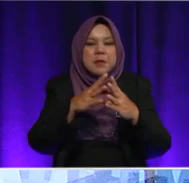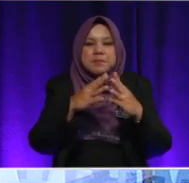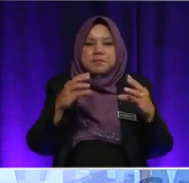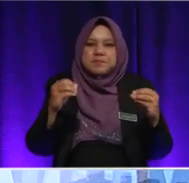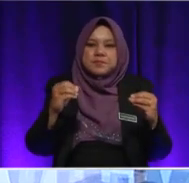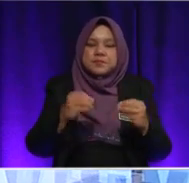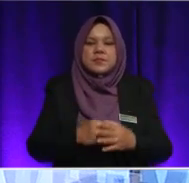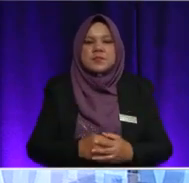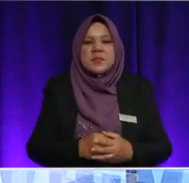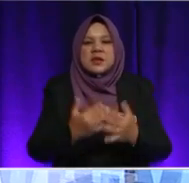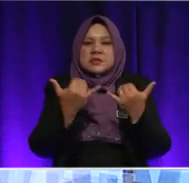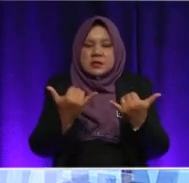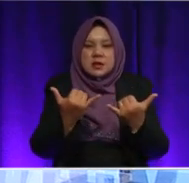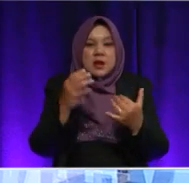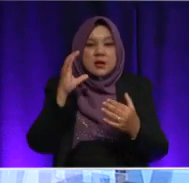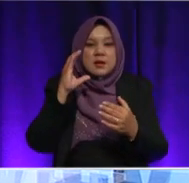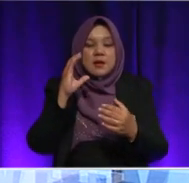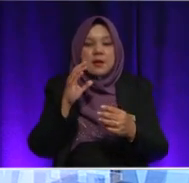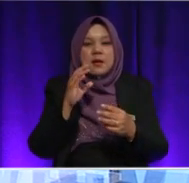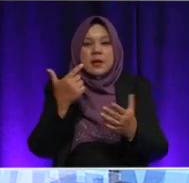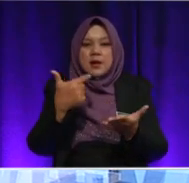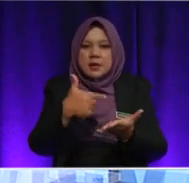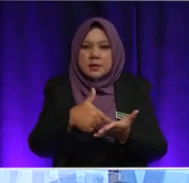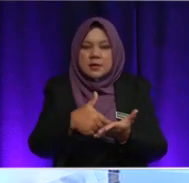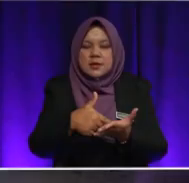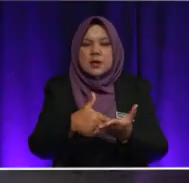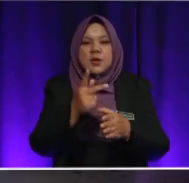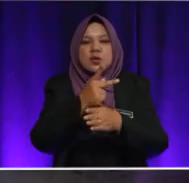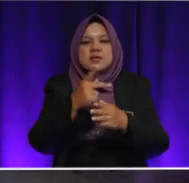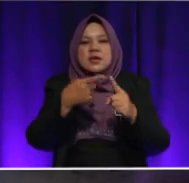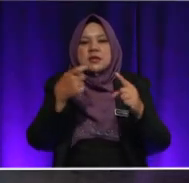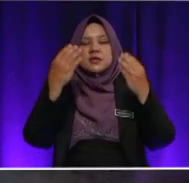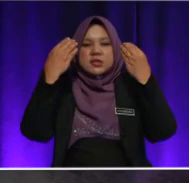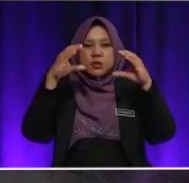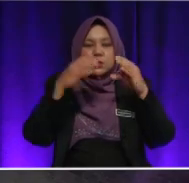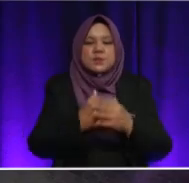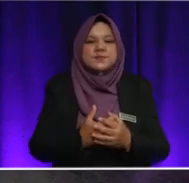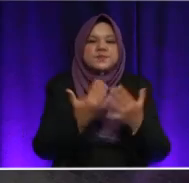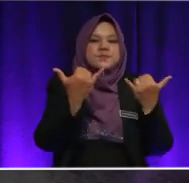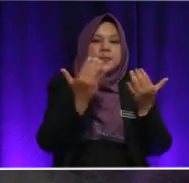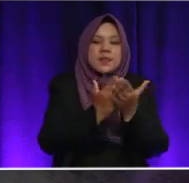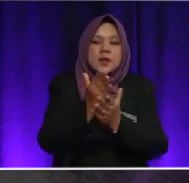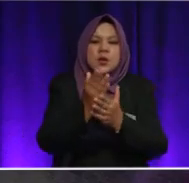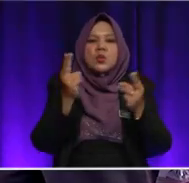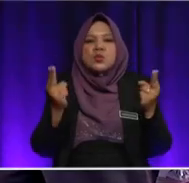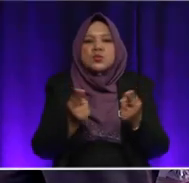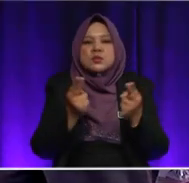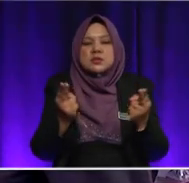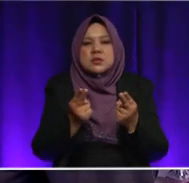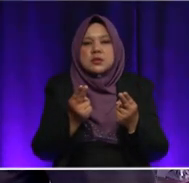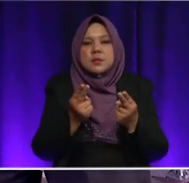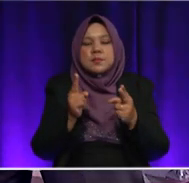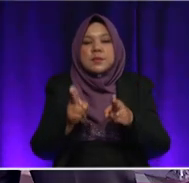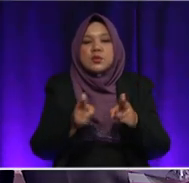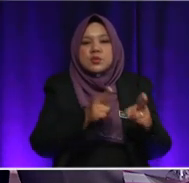baik dan kita dengar episode kali ini dipersilakan Cikgu oke kali ini kita tengok usaha pengurusan sumber tenaga di